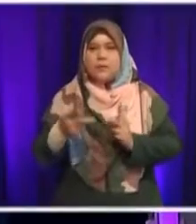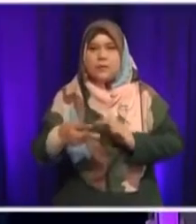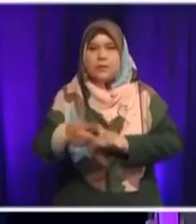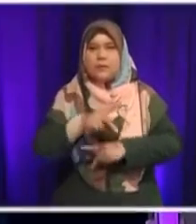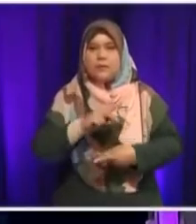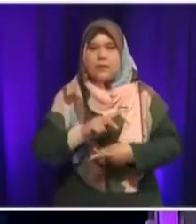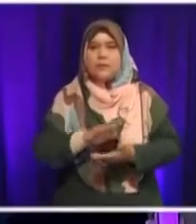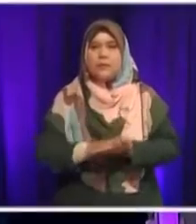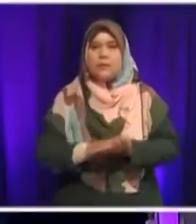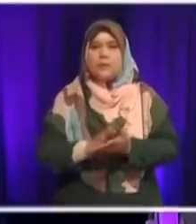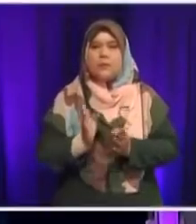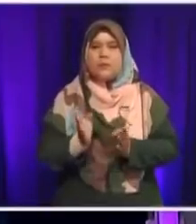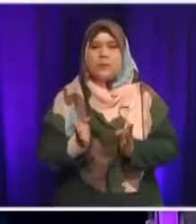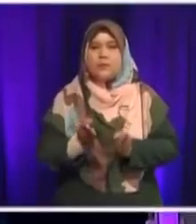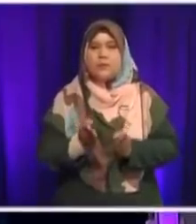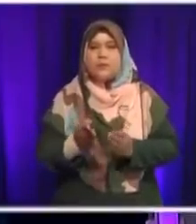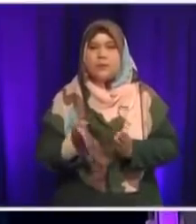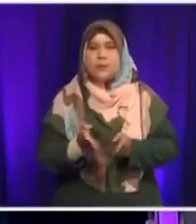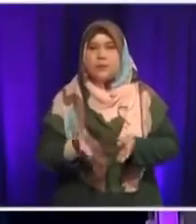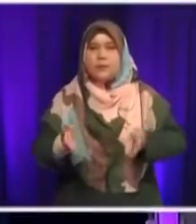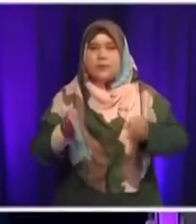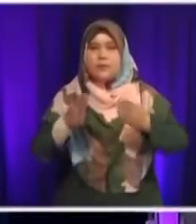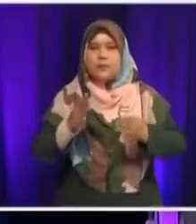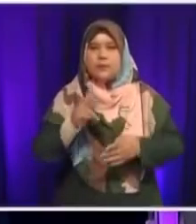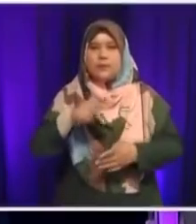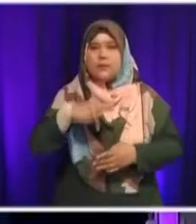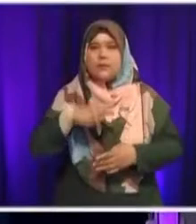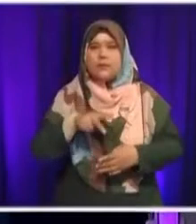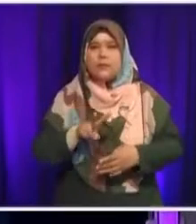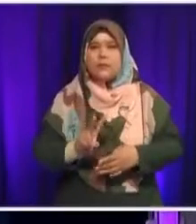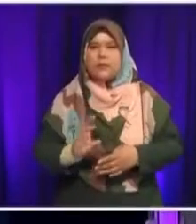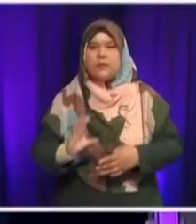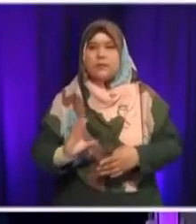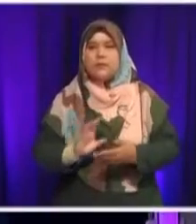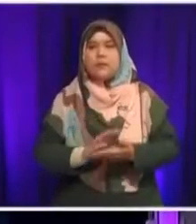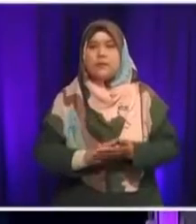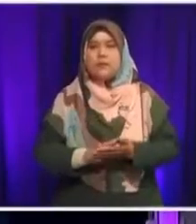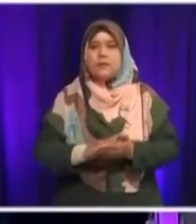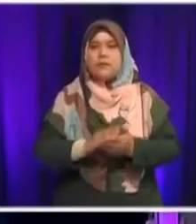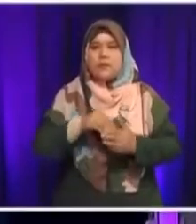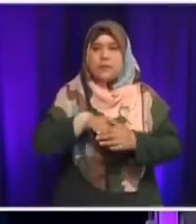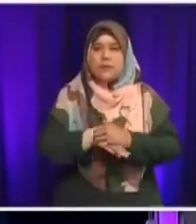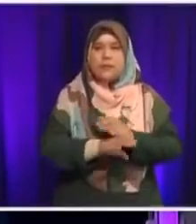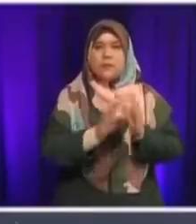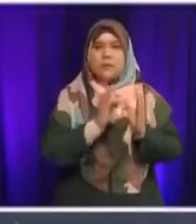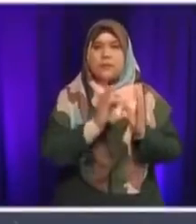kita akan masuk dan susun ke dalam tadi